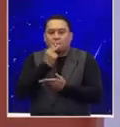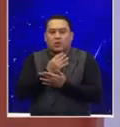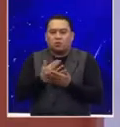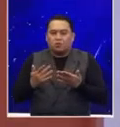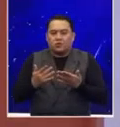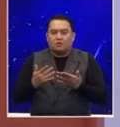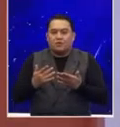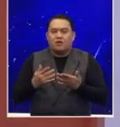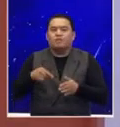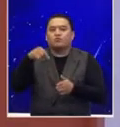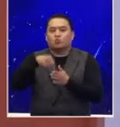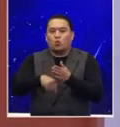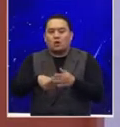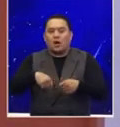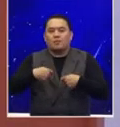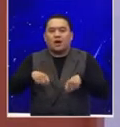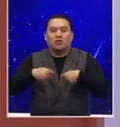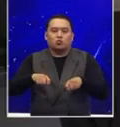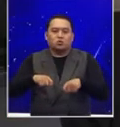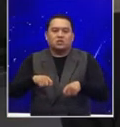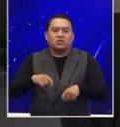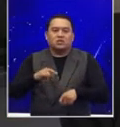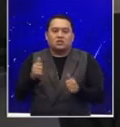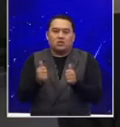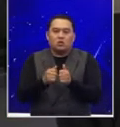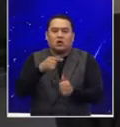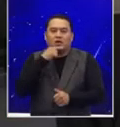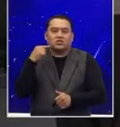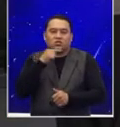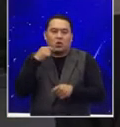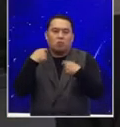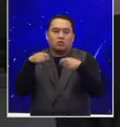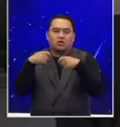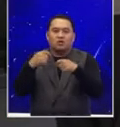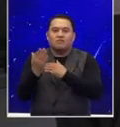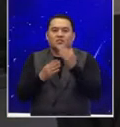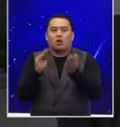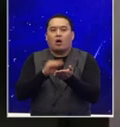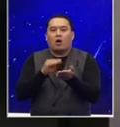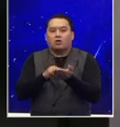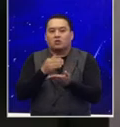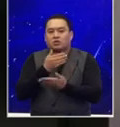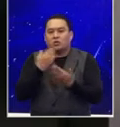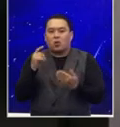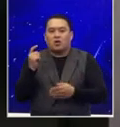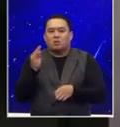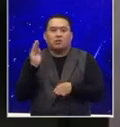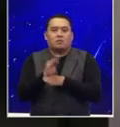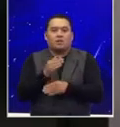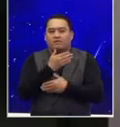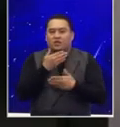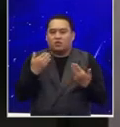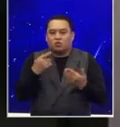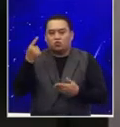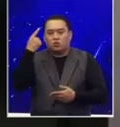продукции. Помимо внутреннего рынка, товар экспортируется и в соседнюю Россию. Там ее высоко оценили за отсутствие химических примесей.